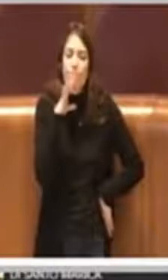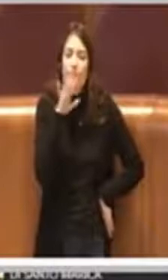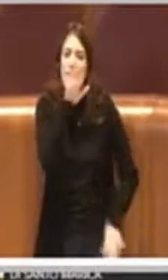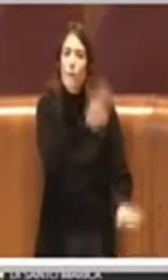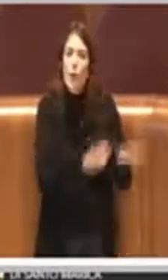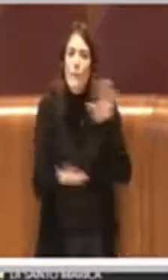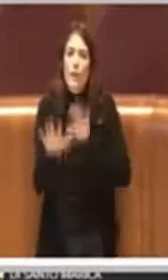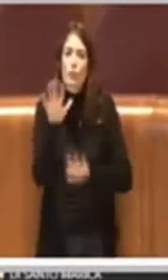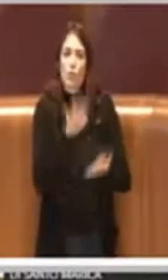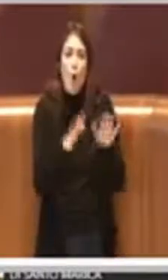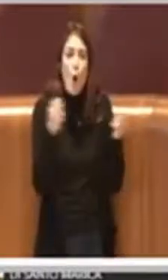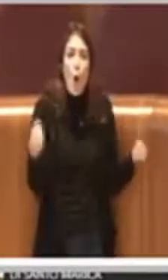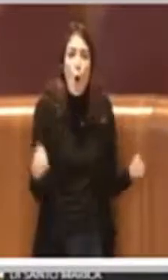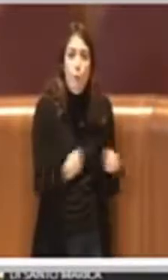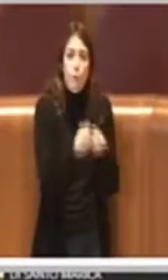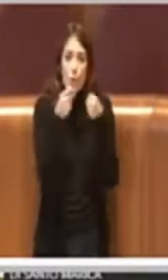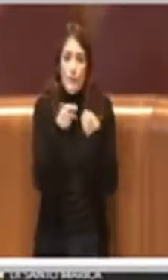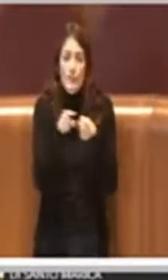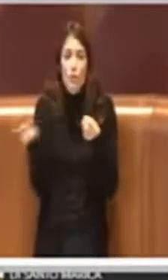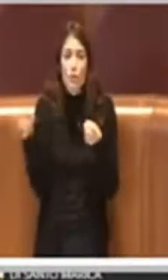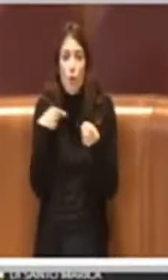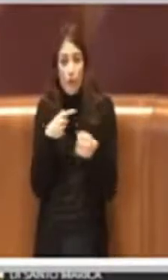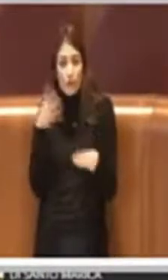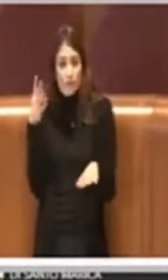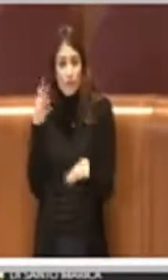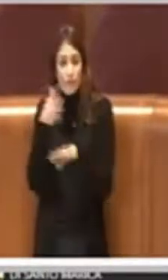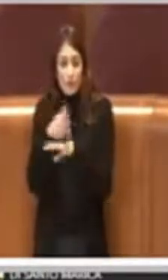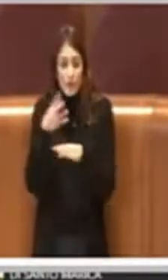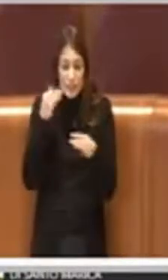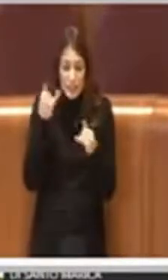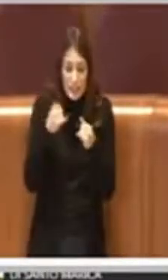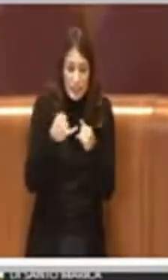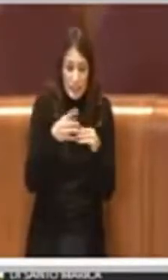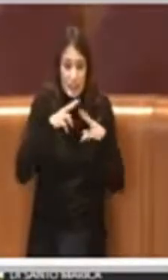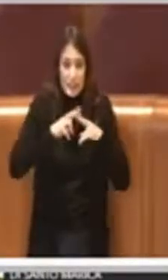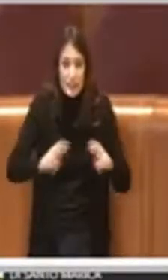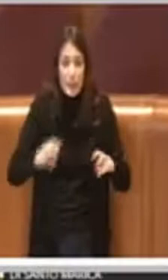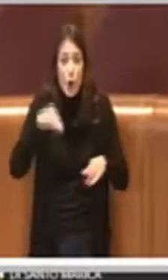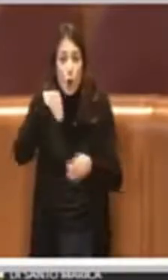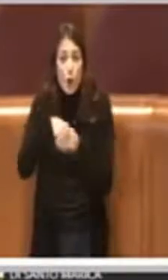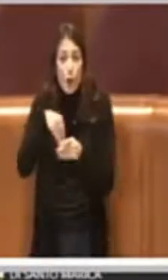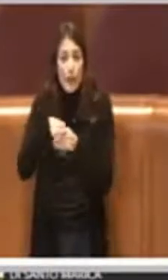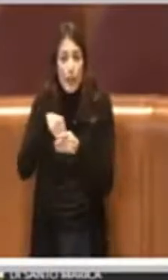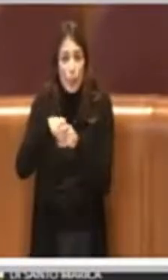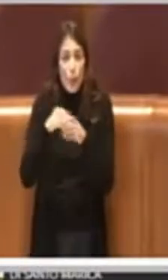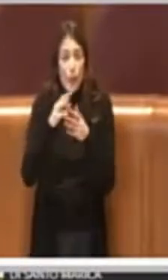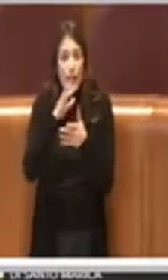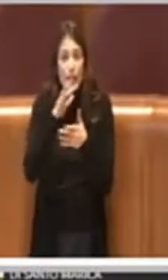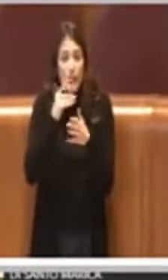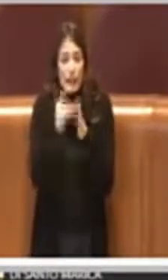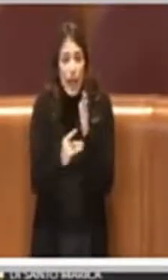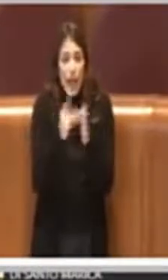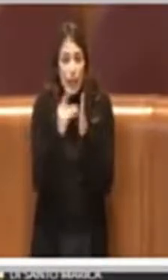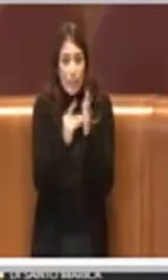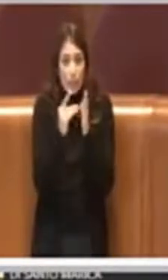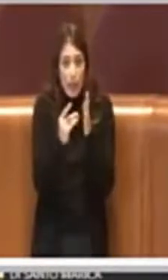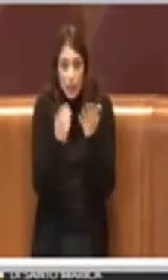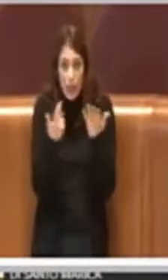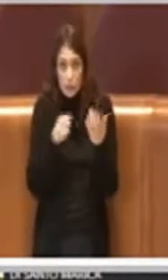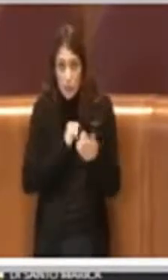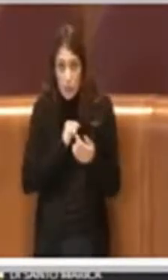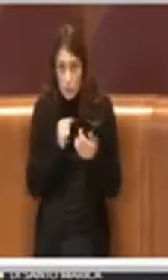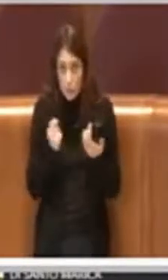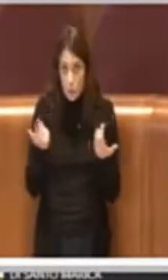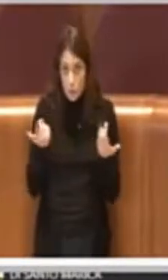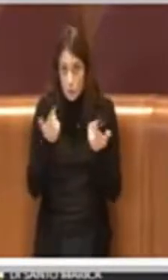informazione sul fatto che le opposizioni siano entrati nel merito dei contenuti della delibera. Forse era più semplice non farlo, però è un